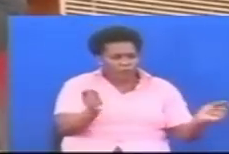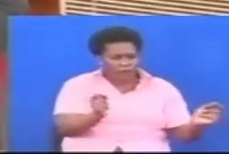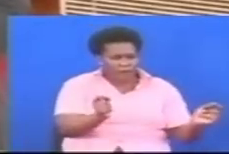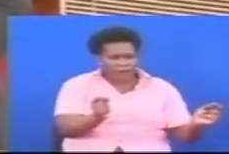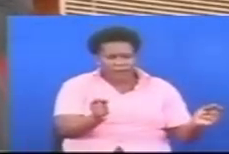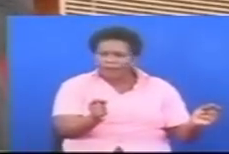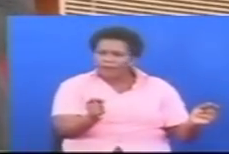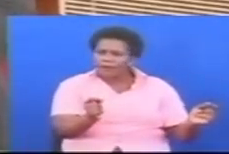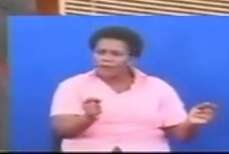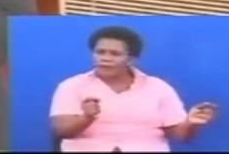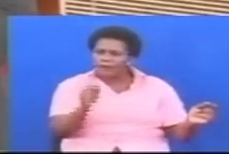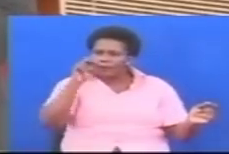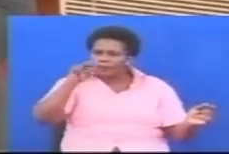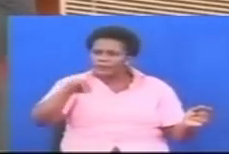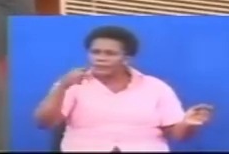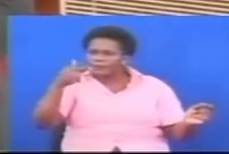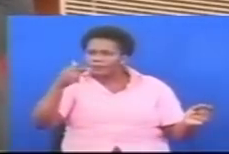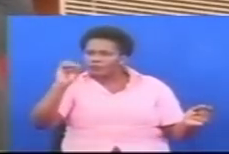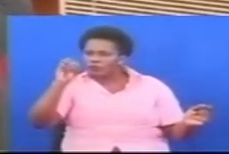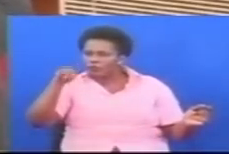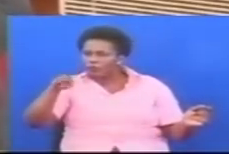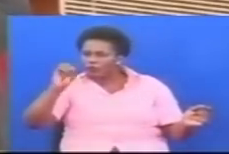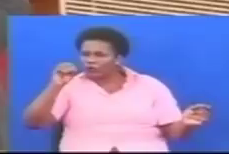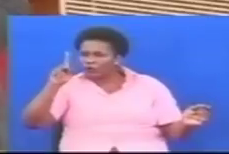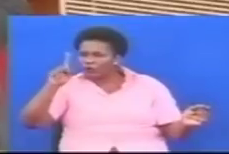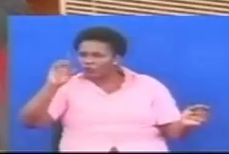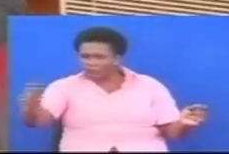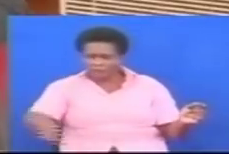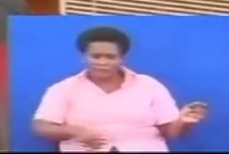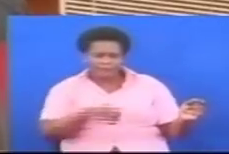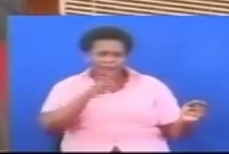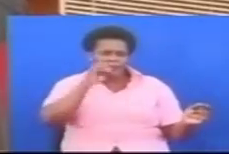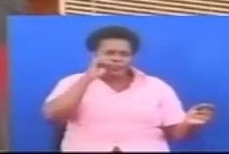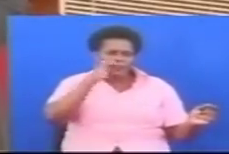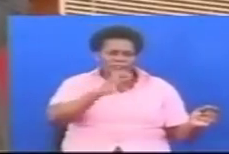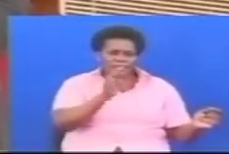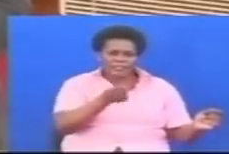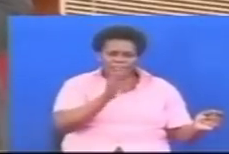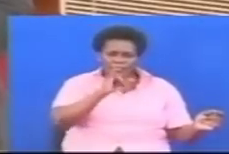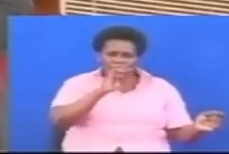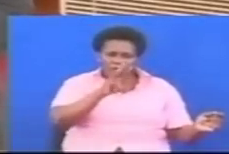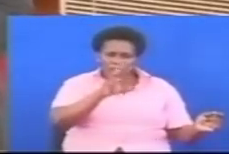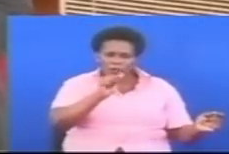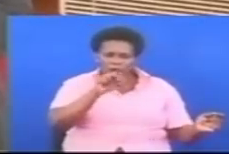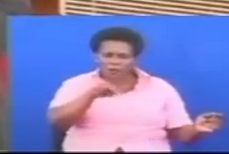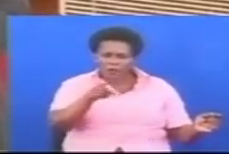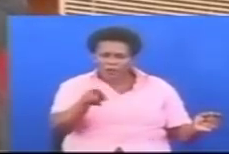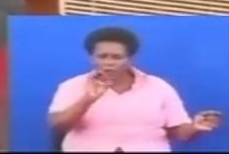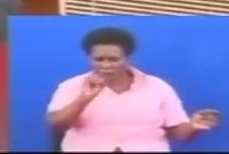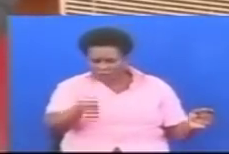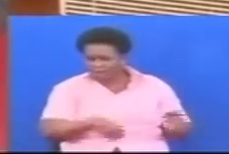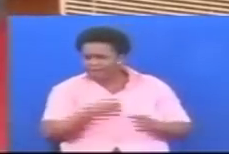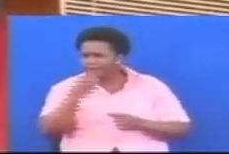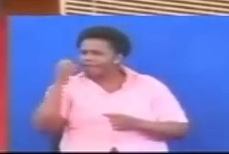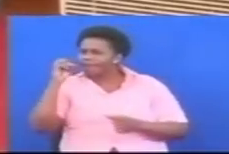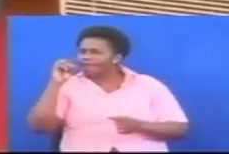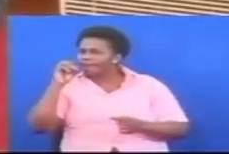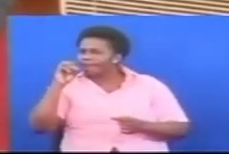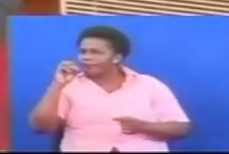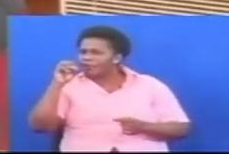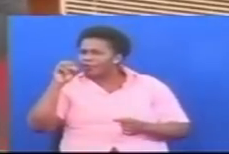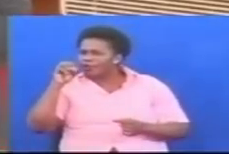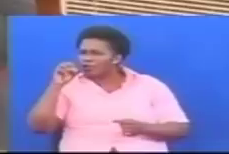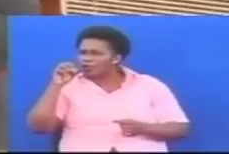Ntomoko, mradi wa Chiwambo, mradi wa ujenzi wa mabwawa na mradi wa maji wa